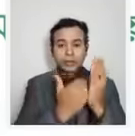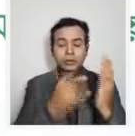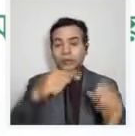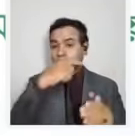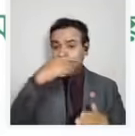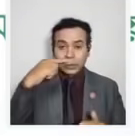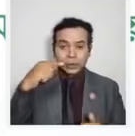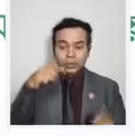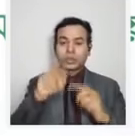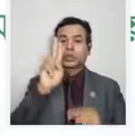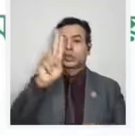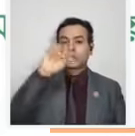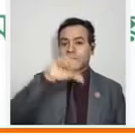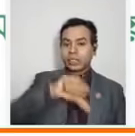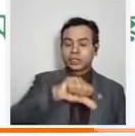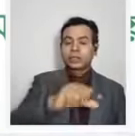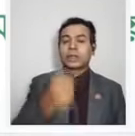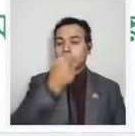1.36%।